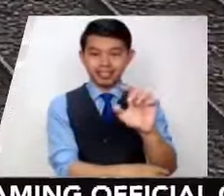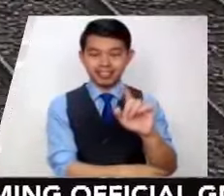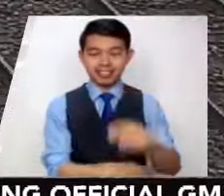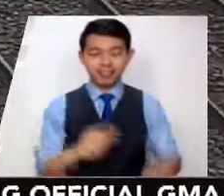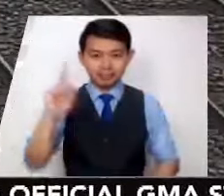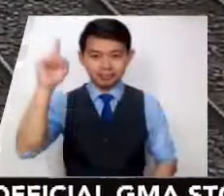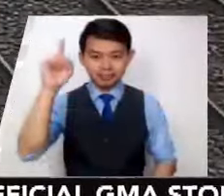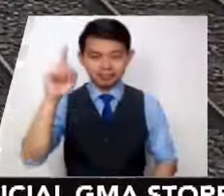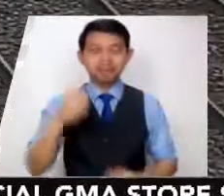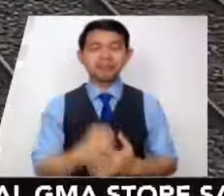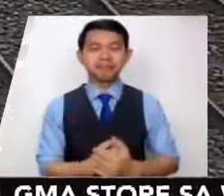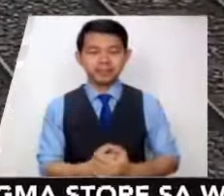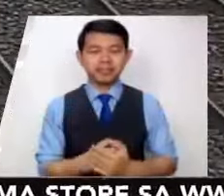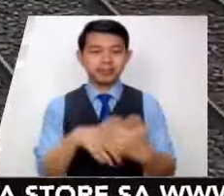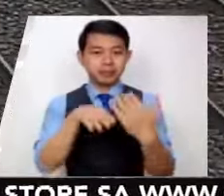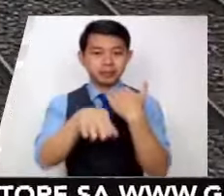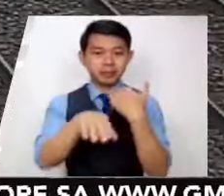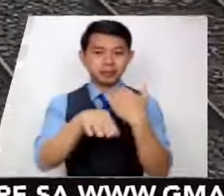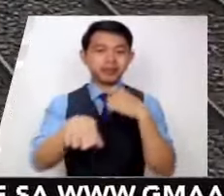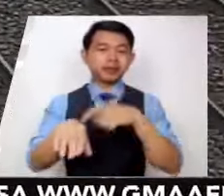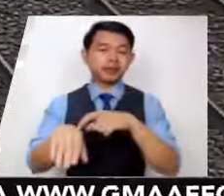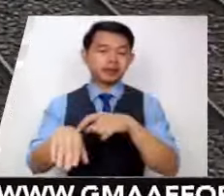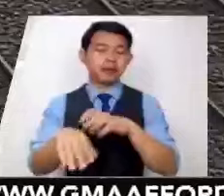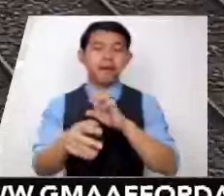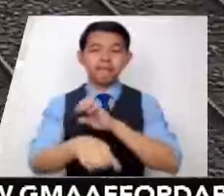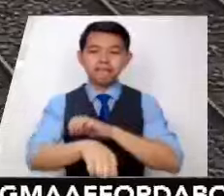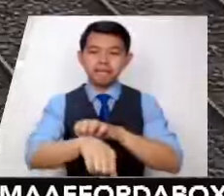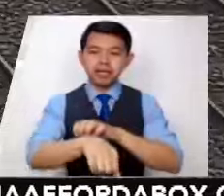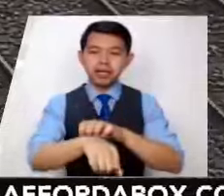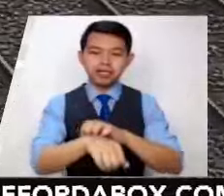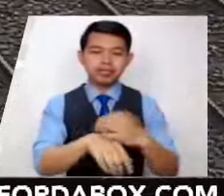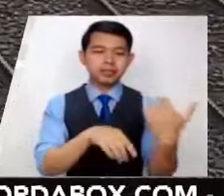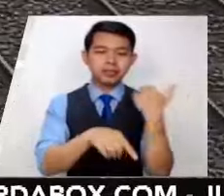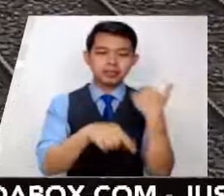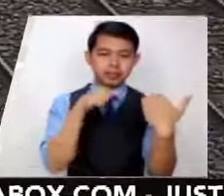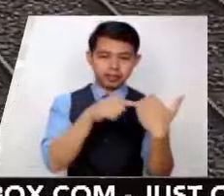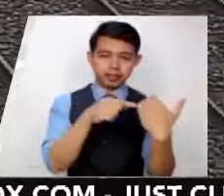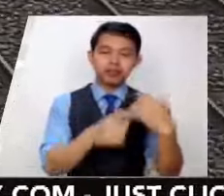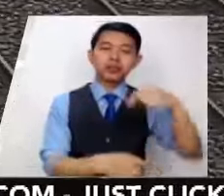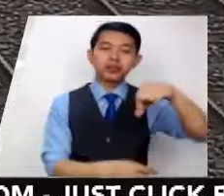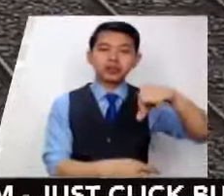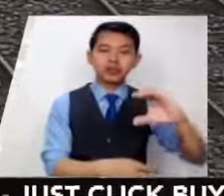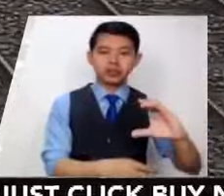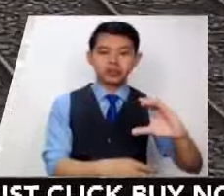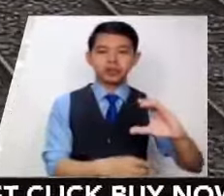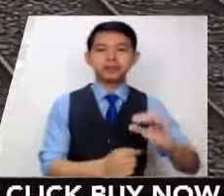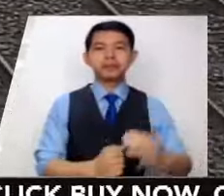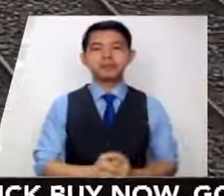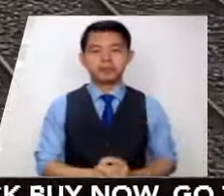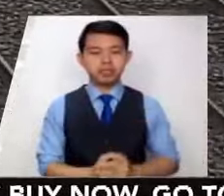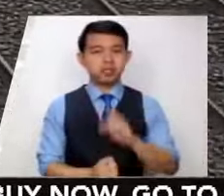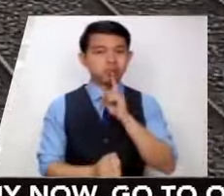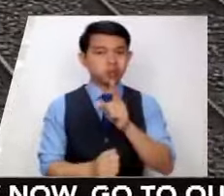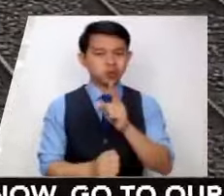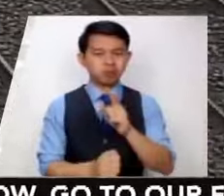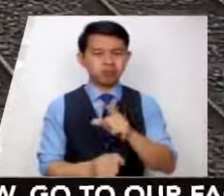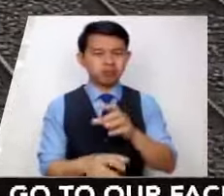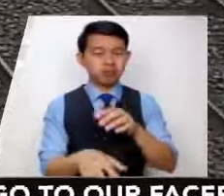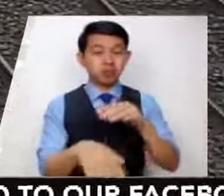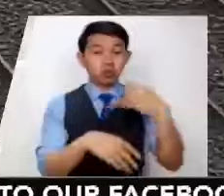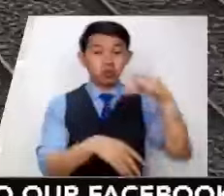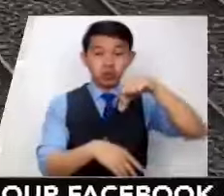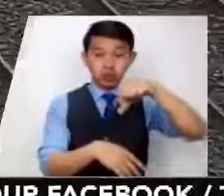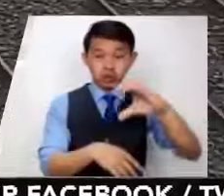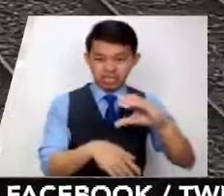Makati City habang yung sa kanan naman ay papuntang Quezon City yung papunta po Quezon City ay talagang mabigat na po yung daloy ng mga sasakyan Makapal na po yung volume ng mga